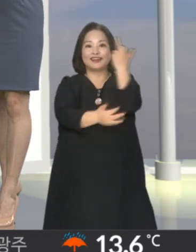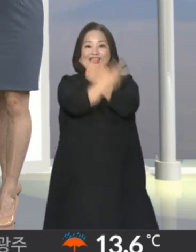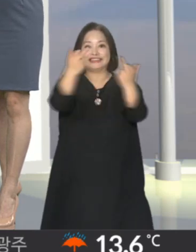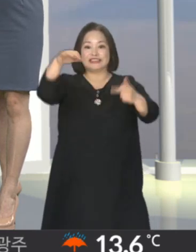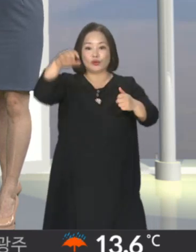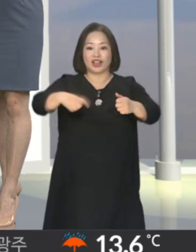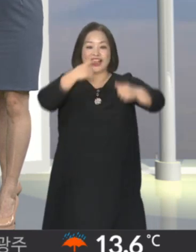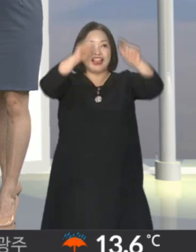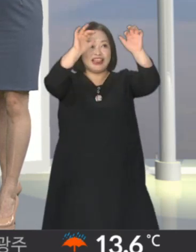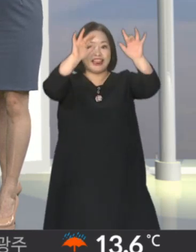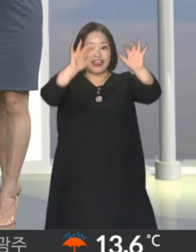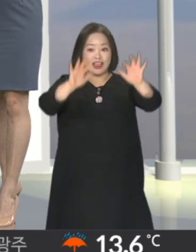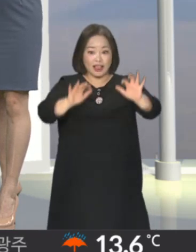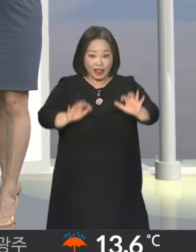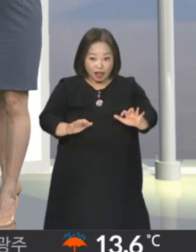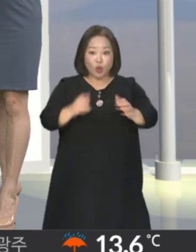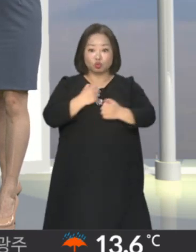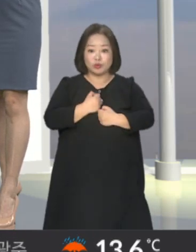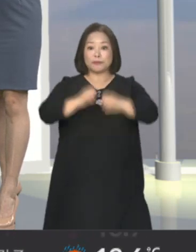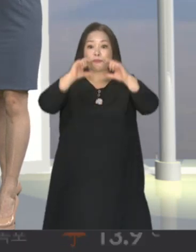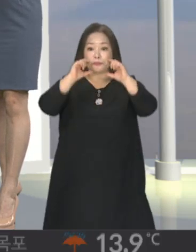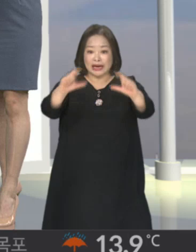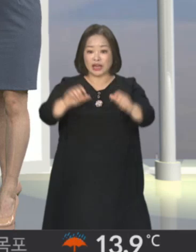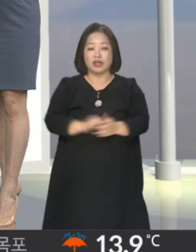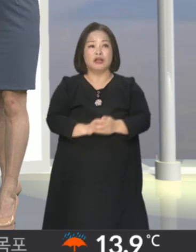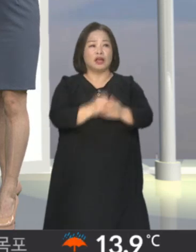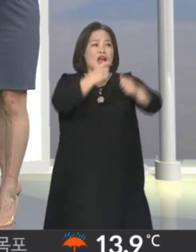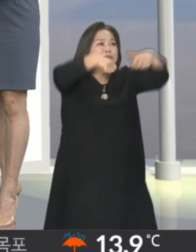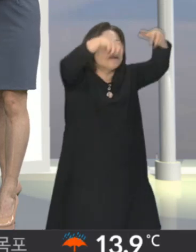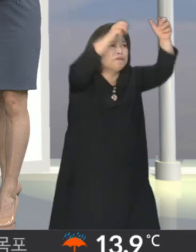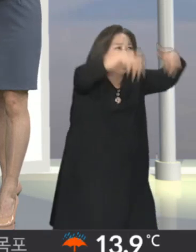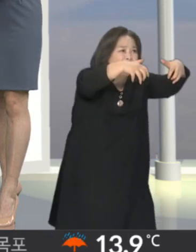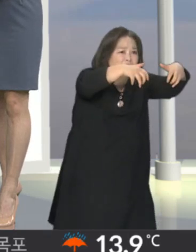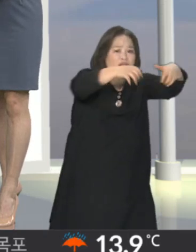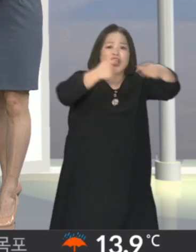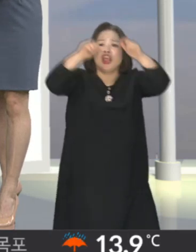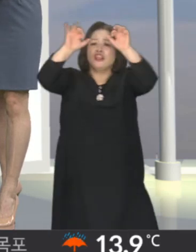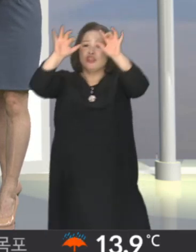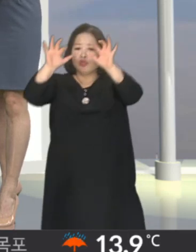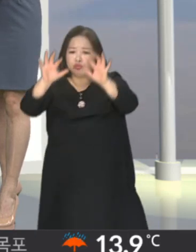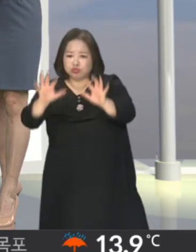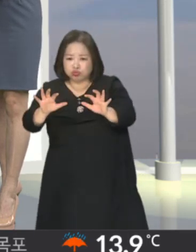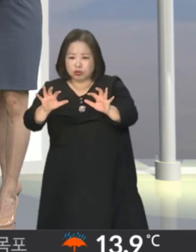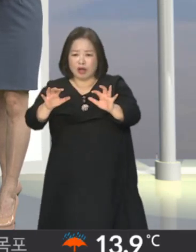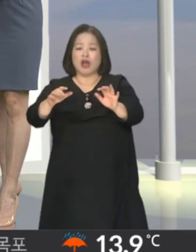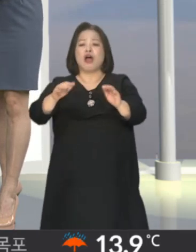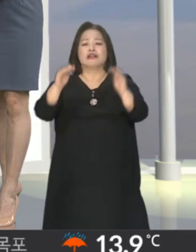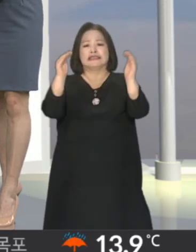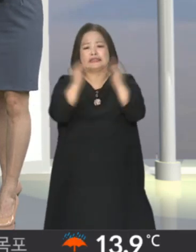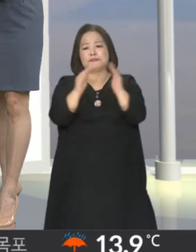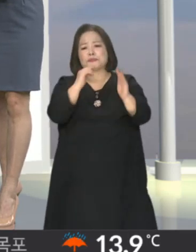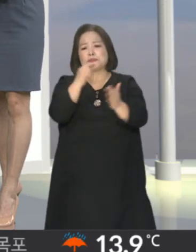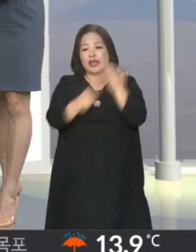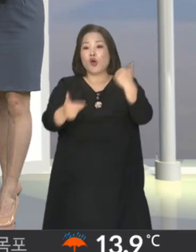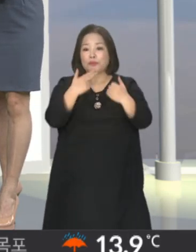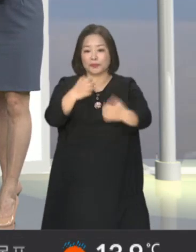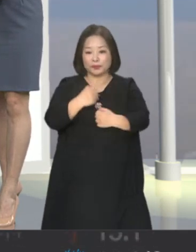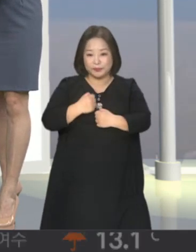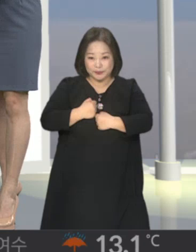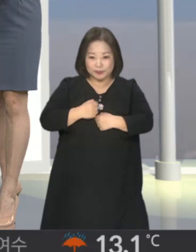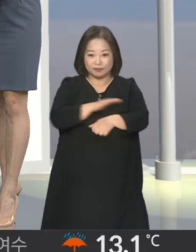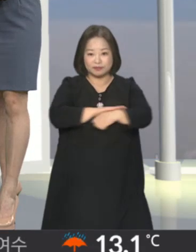산지에도 대설특보가 내려져 있습니다. 많은 눈과 비로 인해 고립이나 침수가 발생할 가능성이 있어